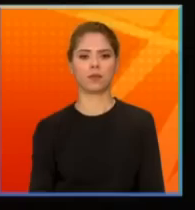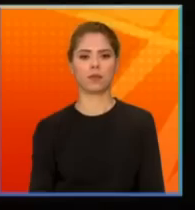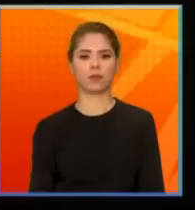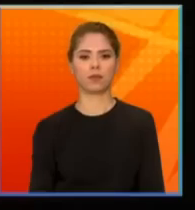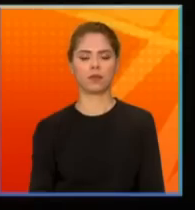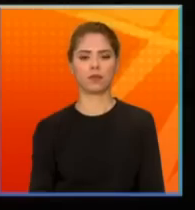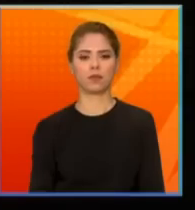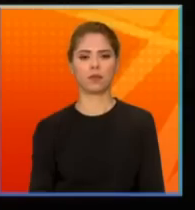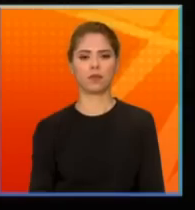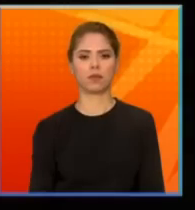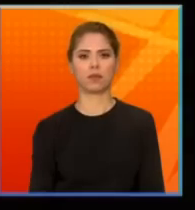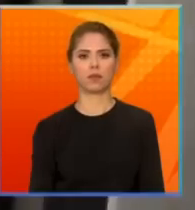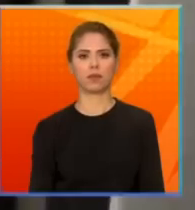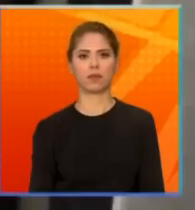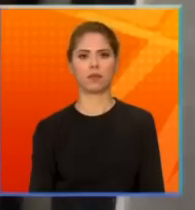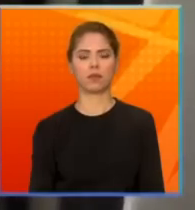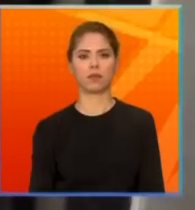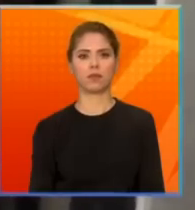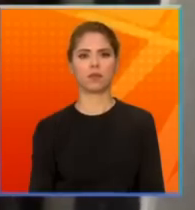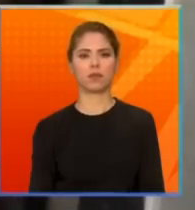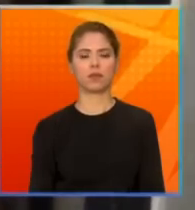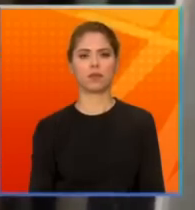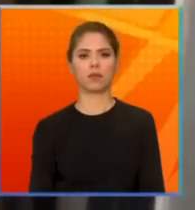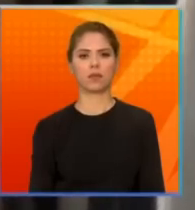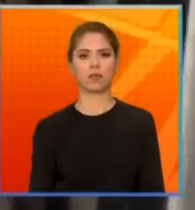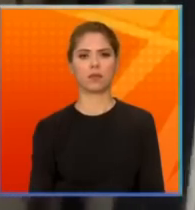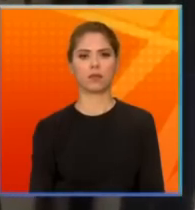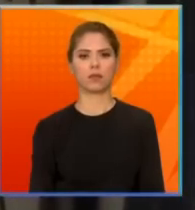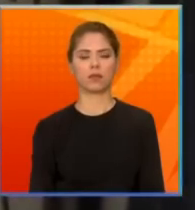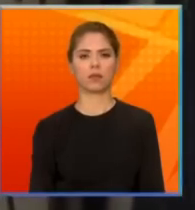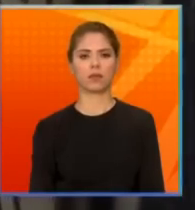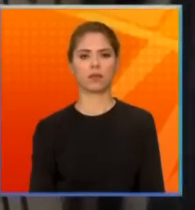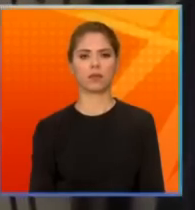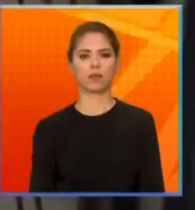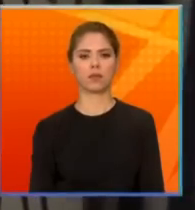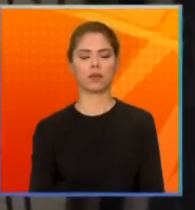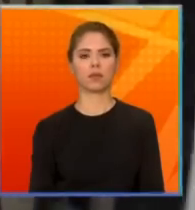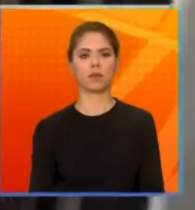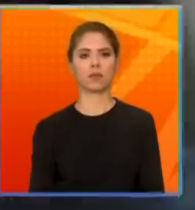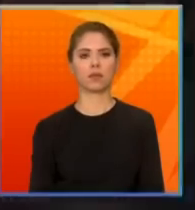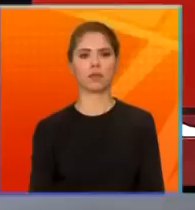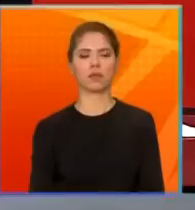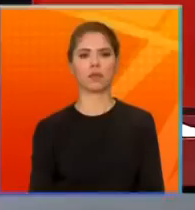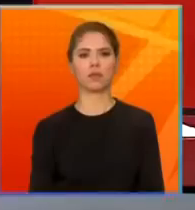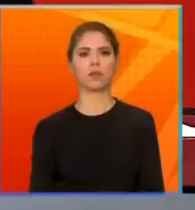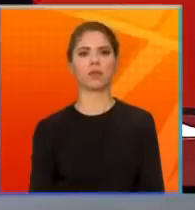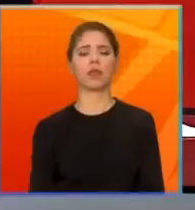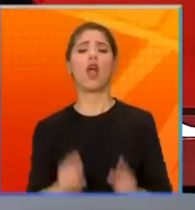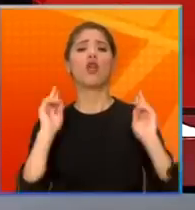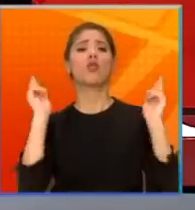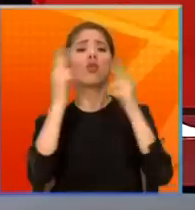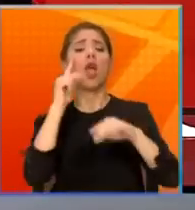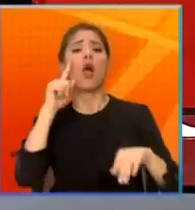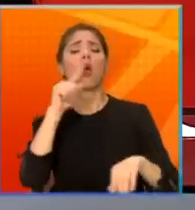dönemde birbirimize yardımcı olacağız. Var mı başka bir ihtiyacın? Hayır yok. Çok teşekkür ederim. Görüşürüz.